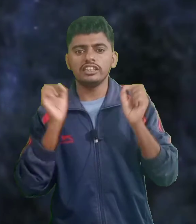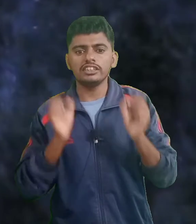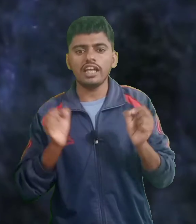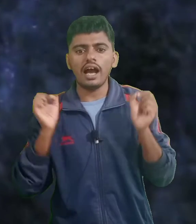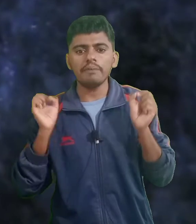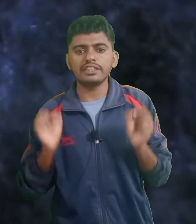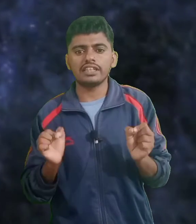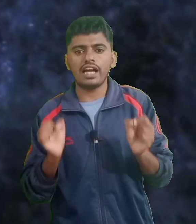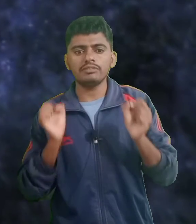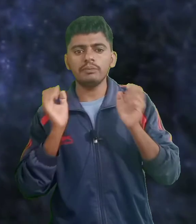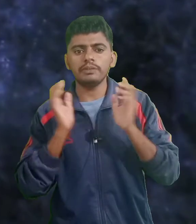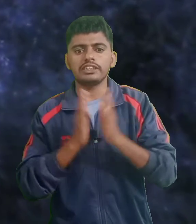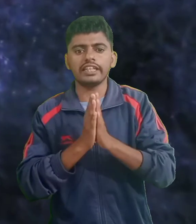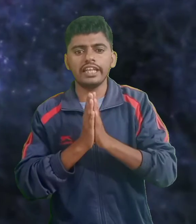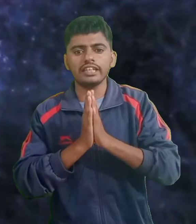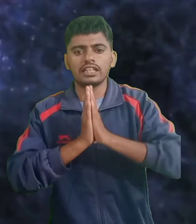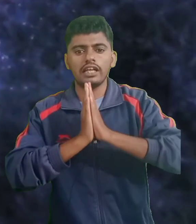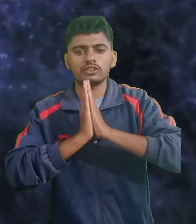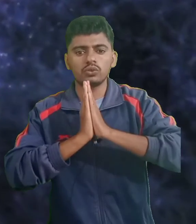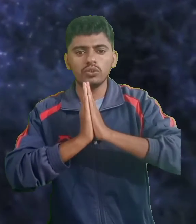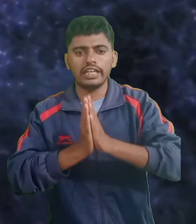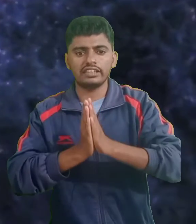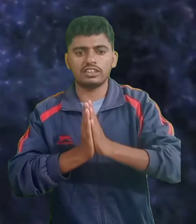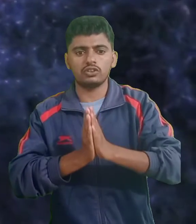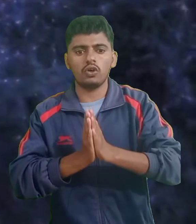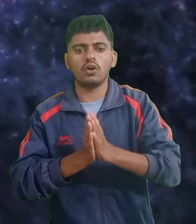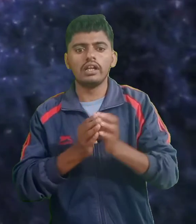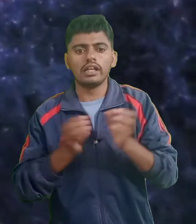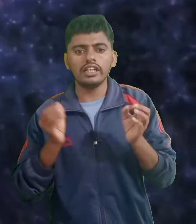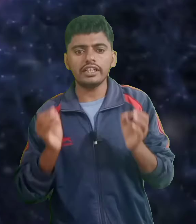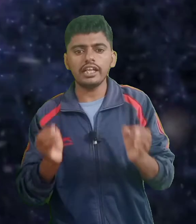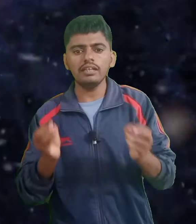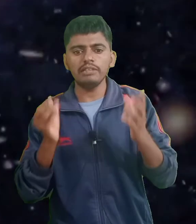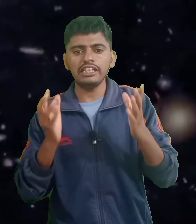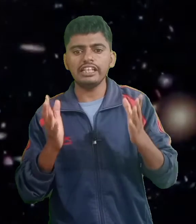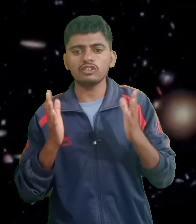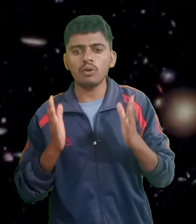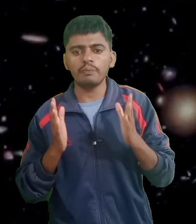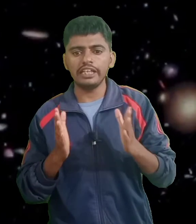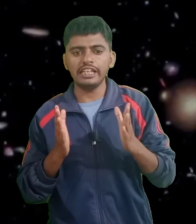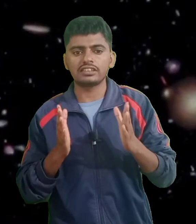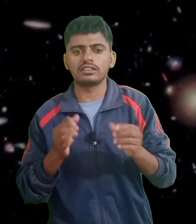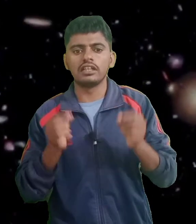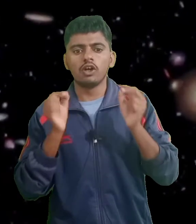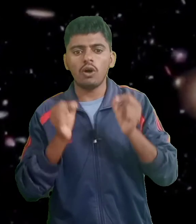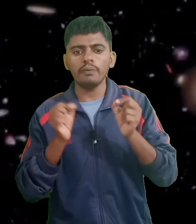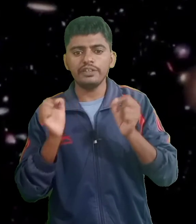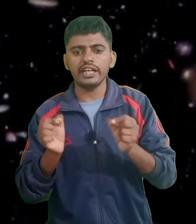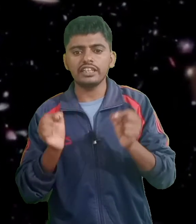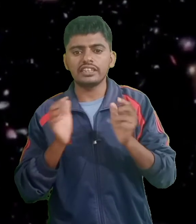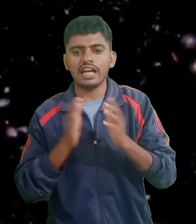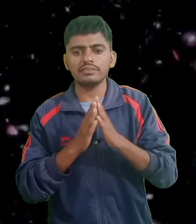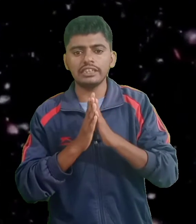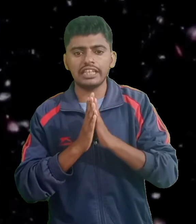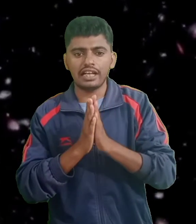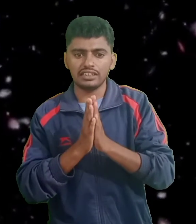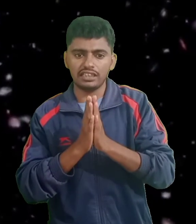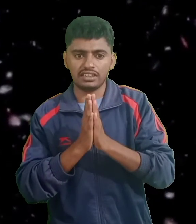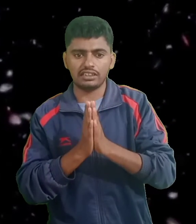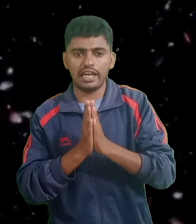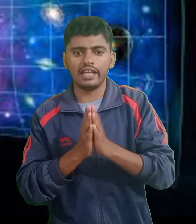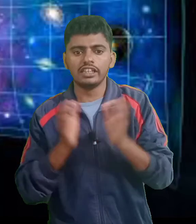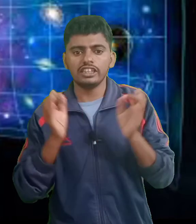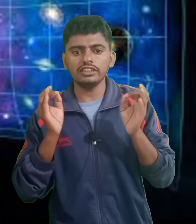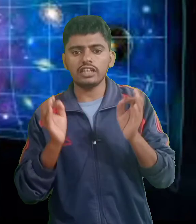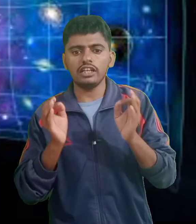लेकिन इससे आप इतिहास में पीछे की एक झलक जरूर देख सकते हो। लिटरली मिलियंस ऑफ बिलियंस ऑफ ईयर इतिहास में देखा